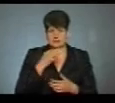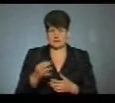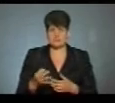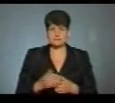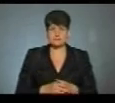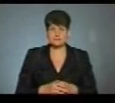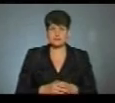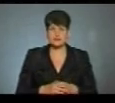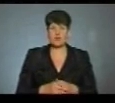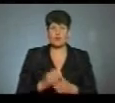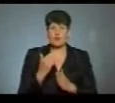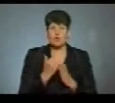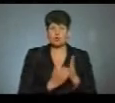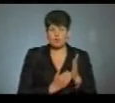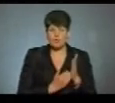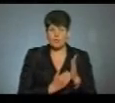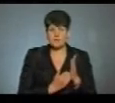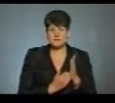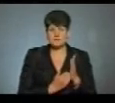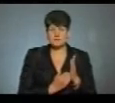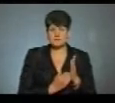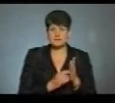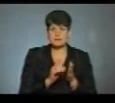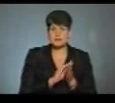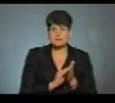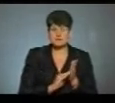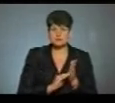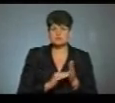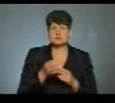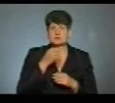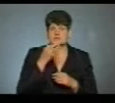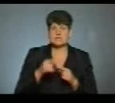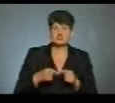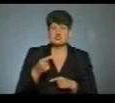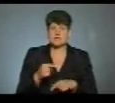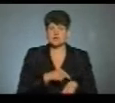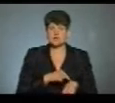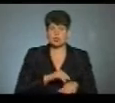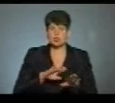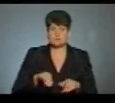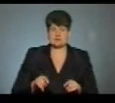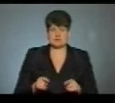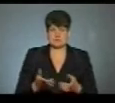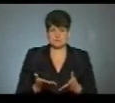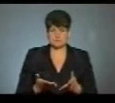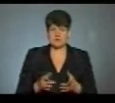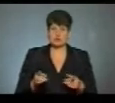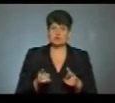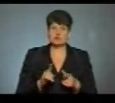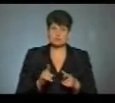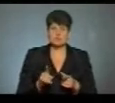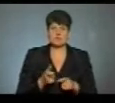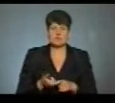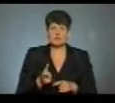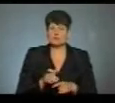невідкладно. Значить, в протоколі там написано, що повідомили через годину після затримання. Щоб спростувати, чи там не було